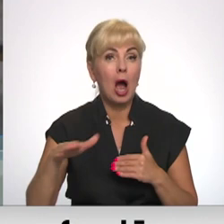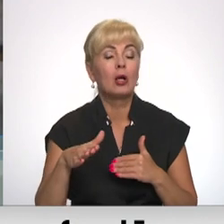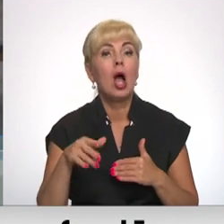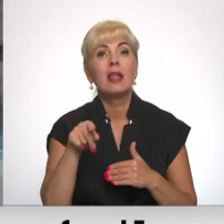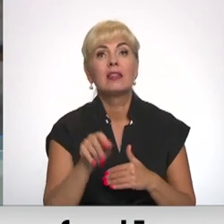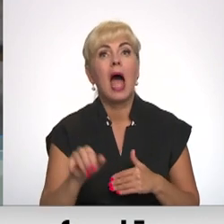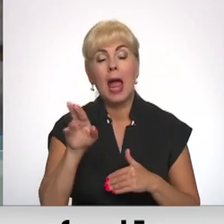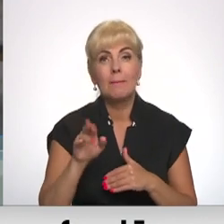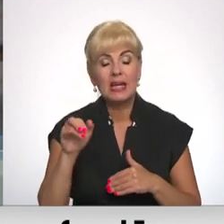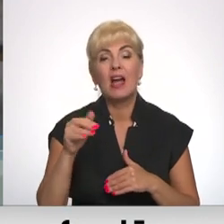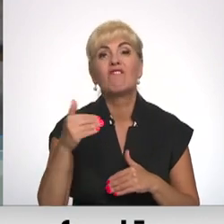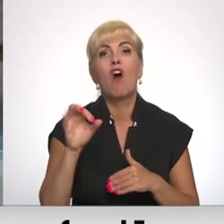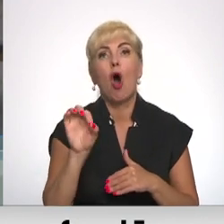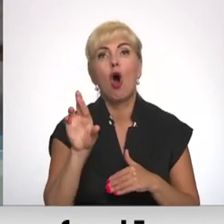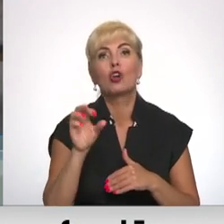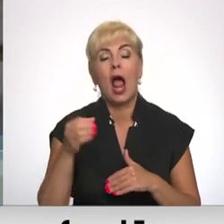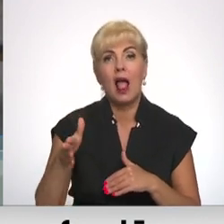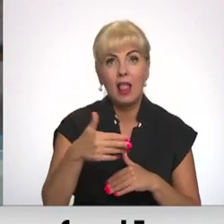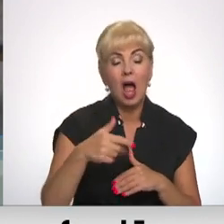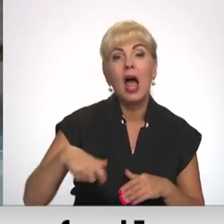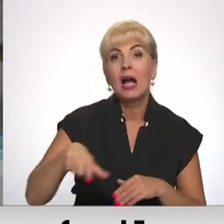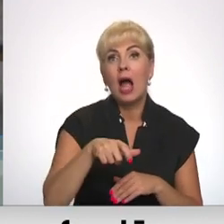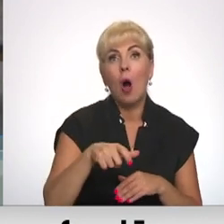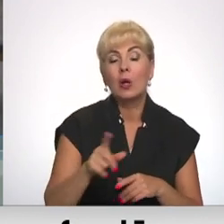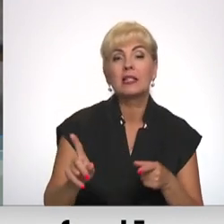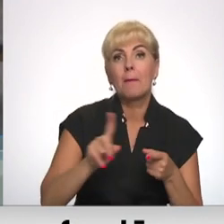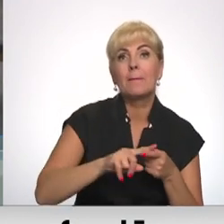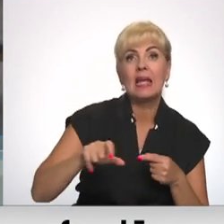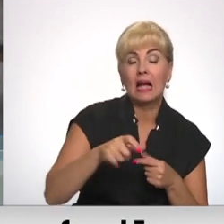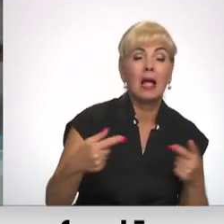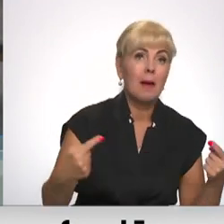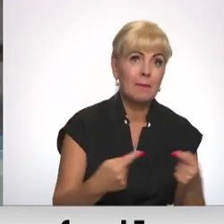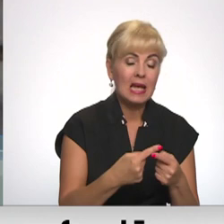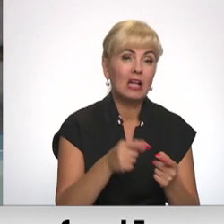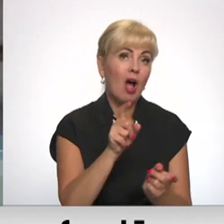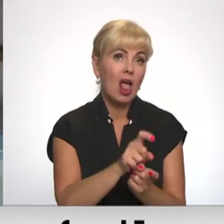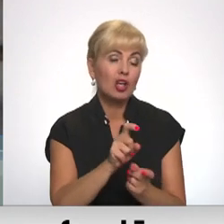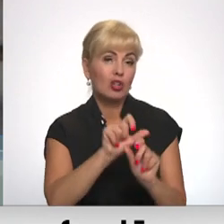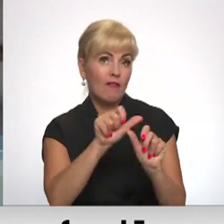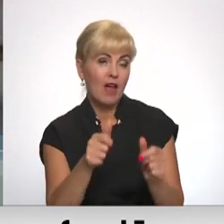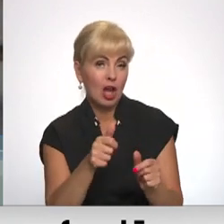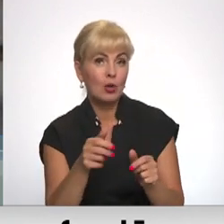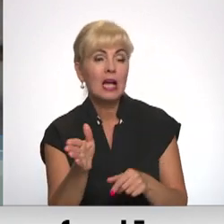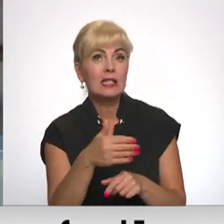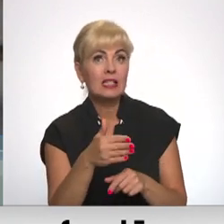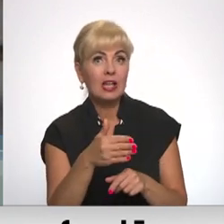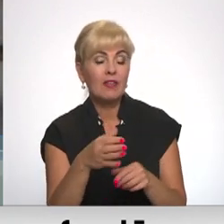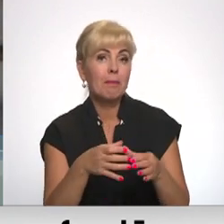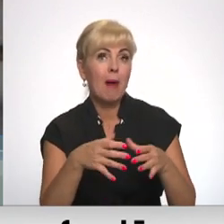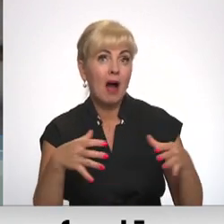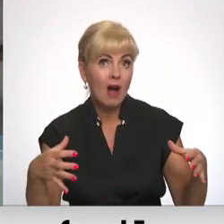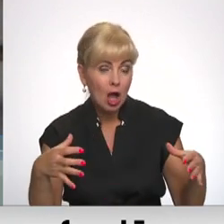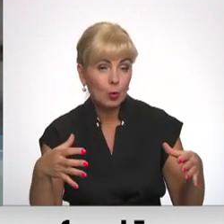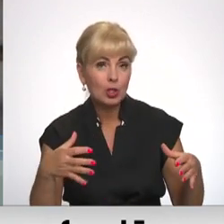un strauta forelēm, jo gan pati Gauja, gan tās pietekas ir piemērotas lašveidīgo zivju nārstošanai. Taču nereti šīm